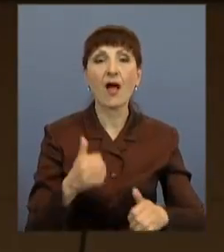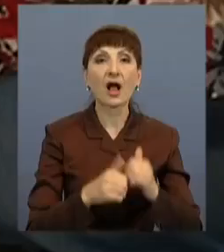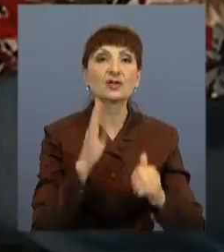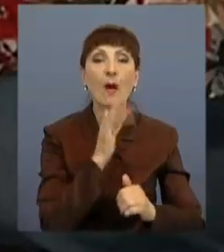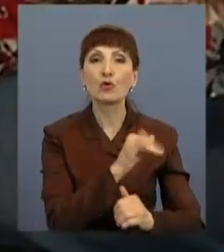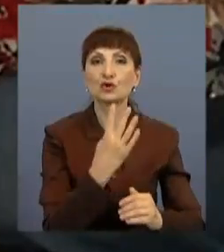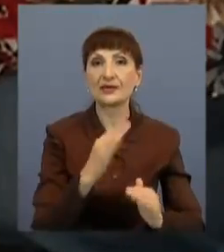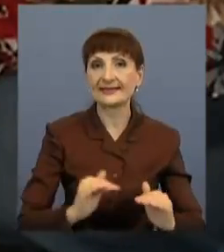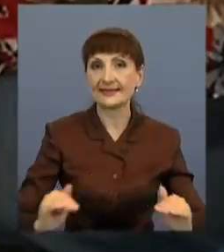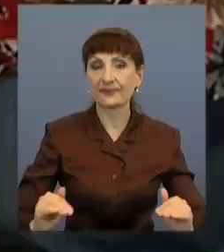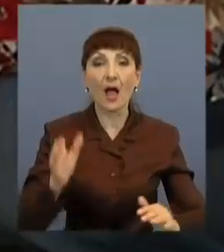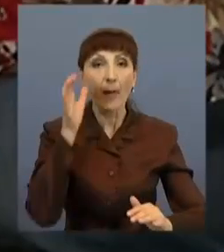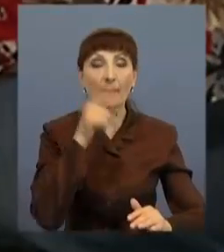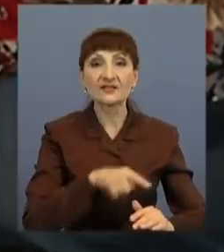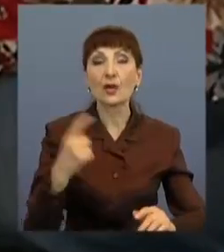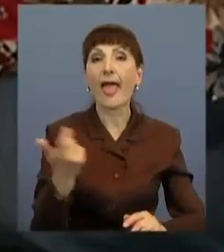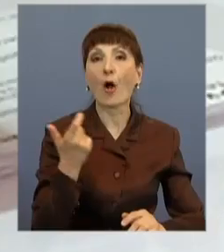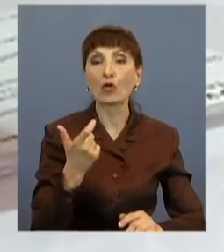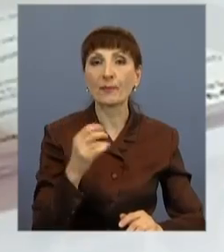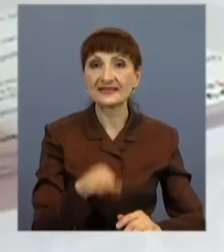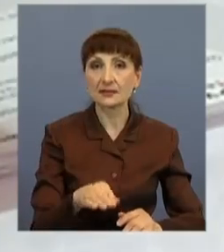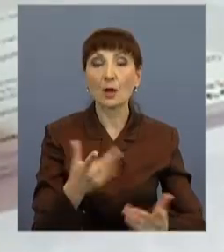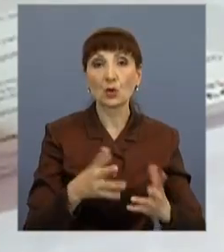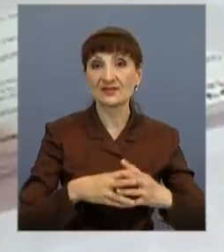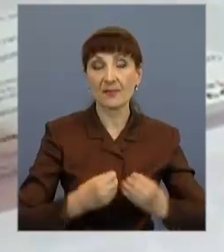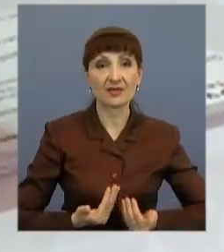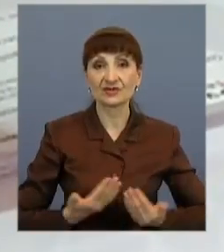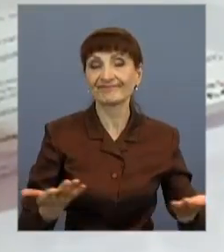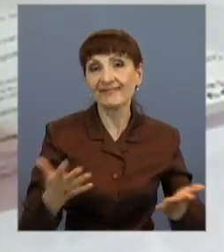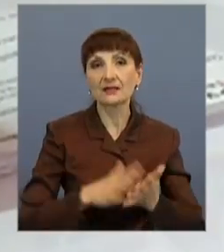четырех детей. По образованию девушки экономисты, но семейная жизнь не дала